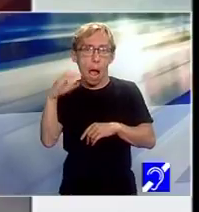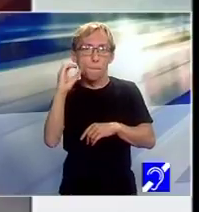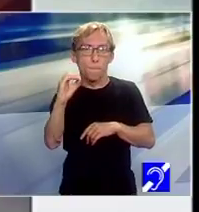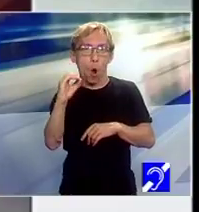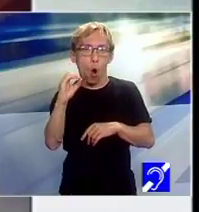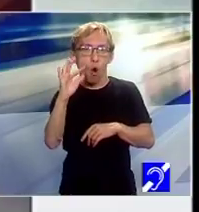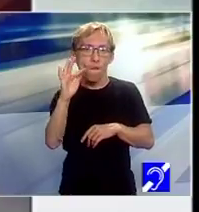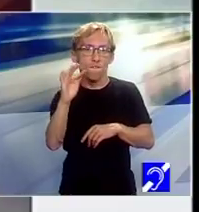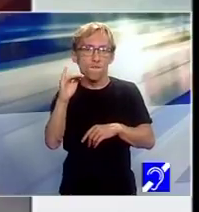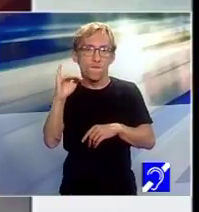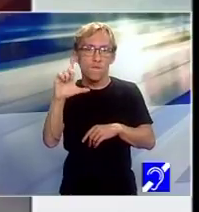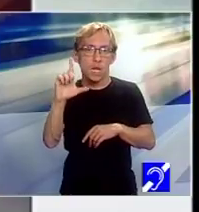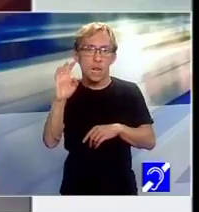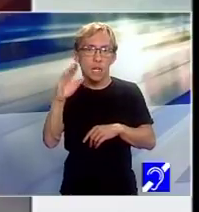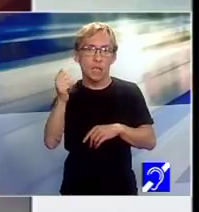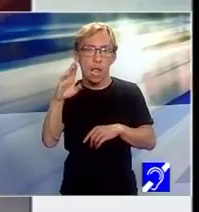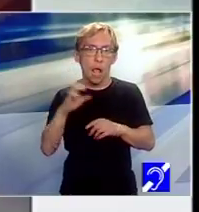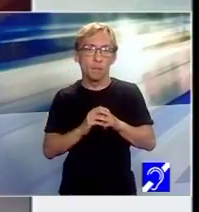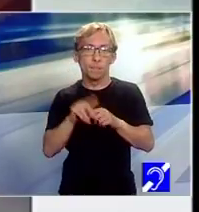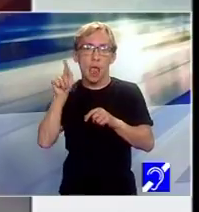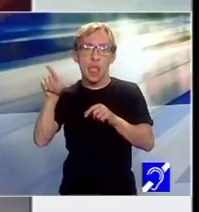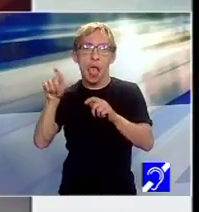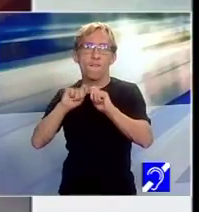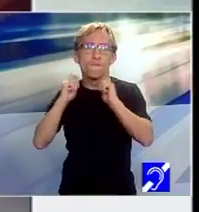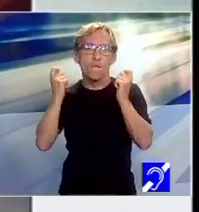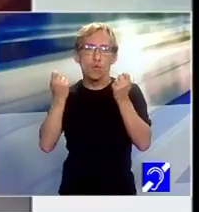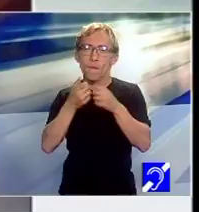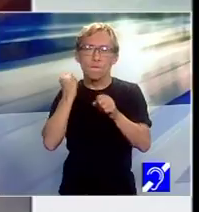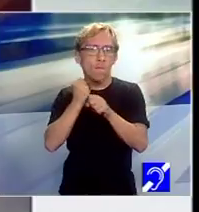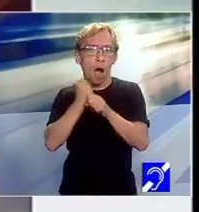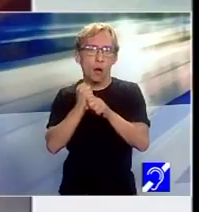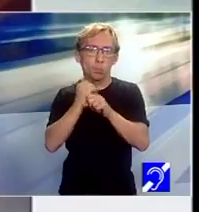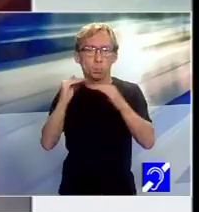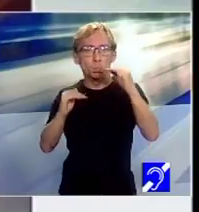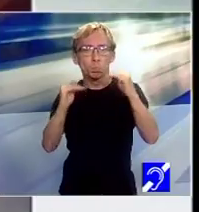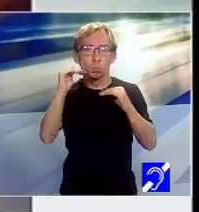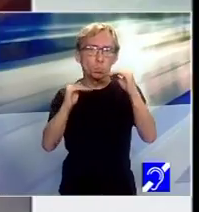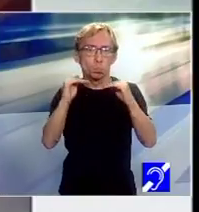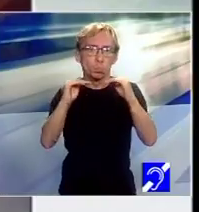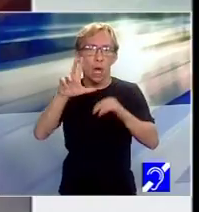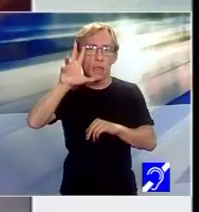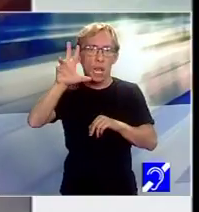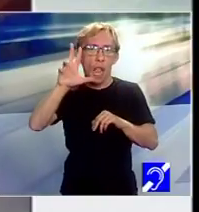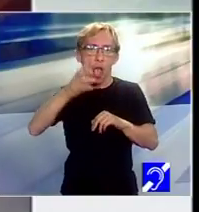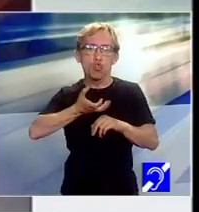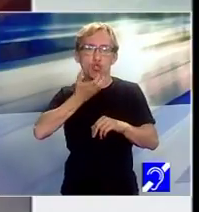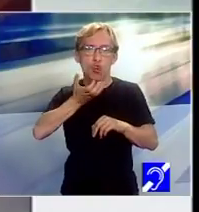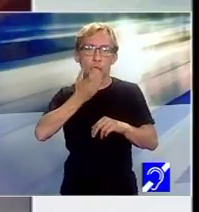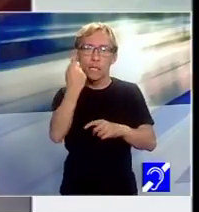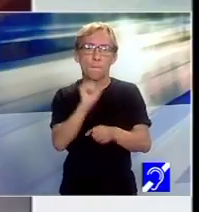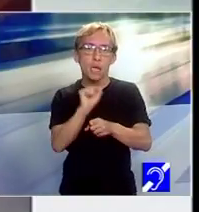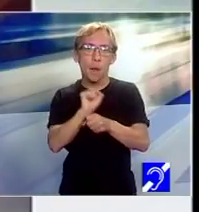și ei fac aproximativ în medie 3 ședințe